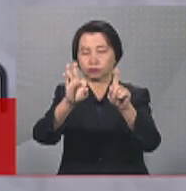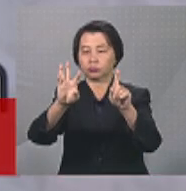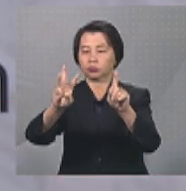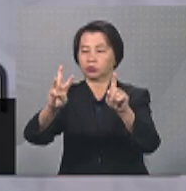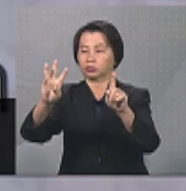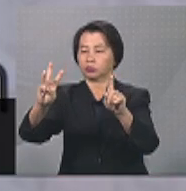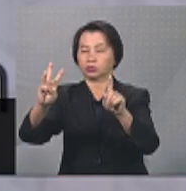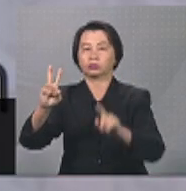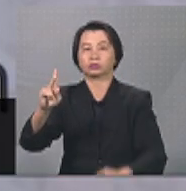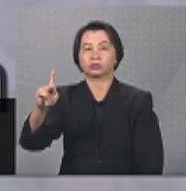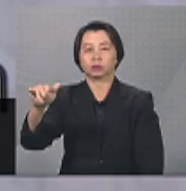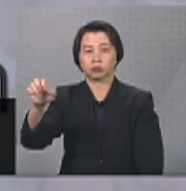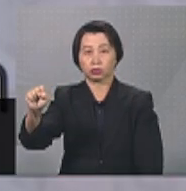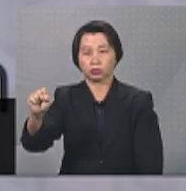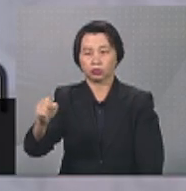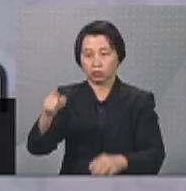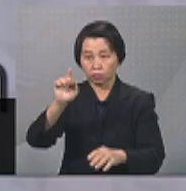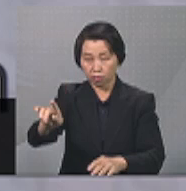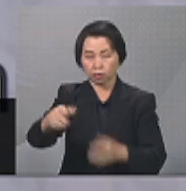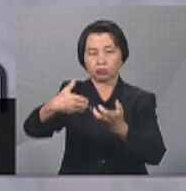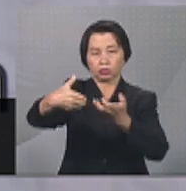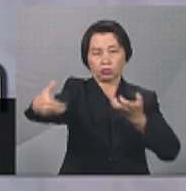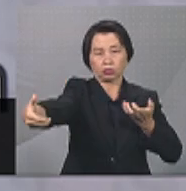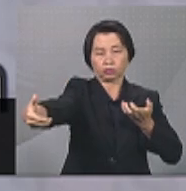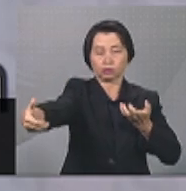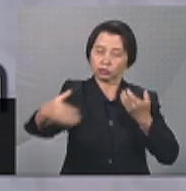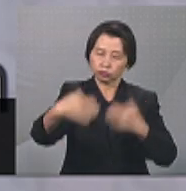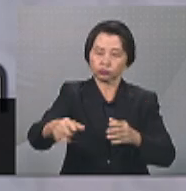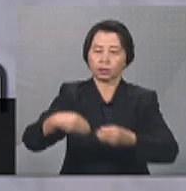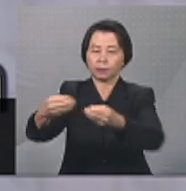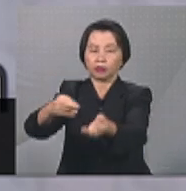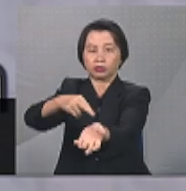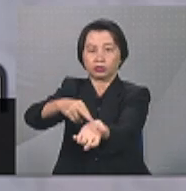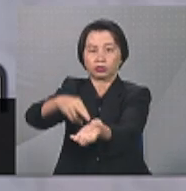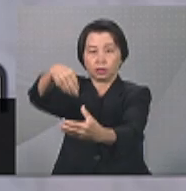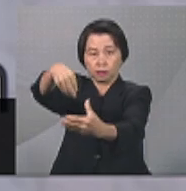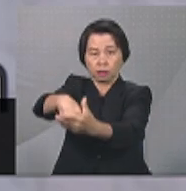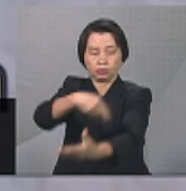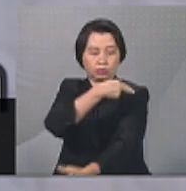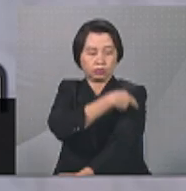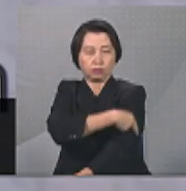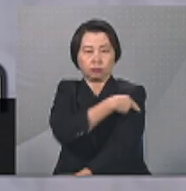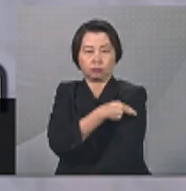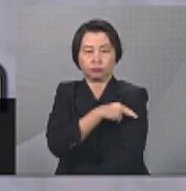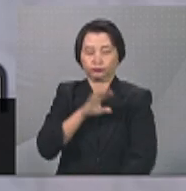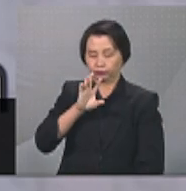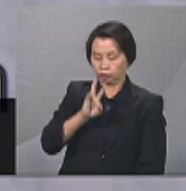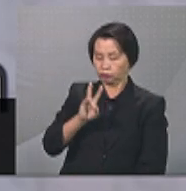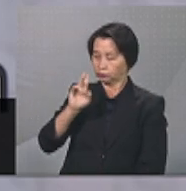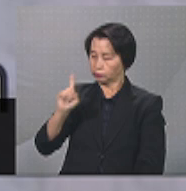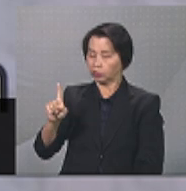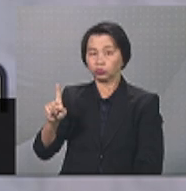1,966 kes. Mereka telah diasingkan dan diberi rawatan di hospital. Daripada 71 kes yang